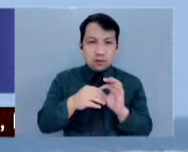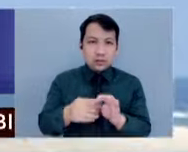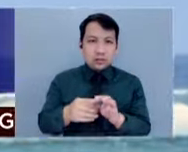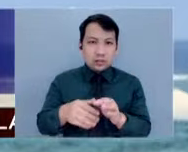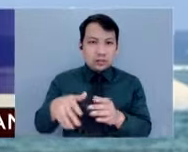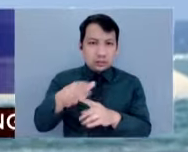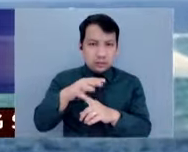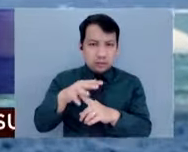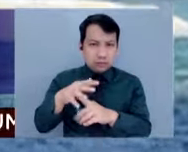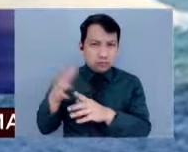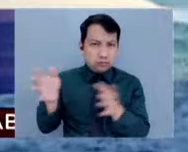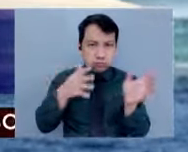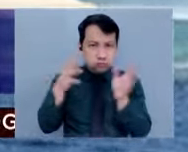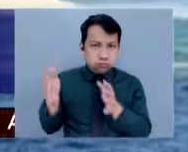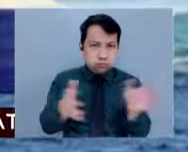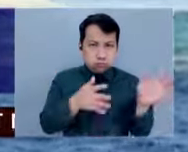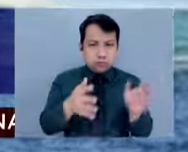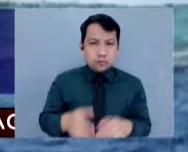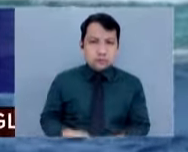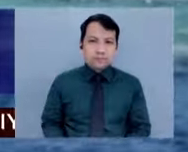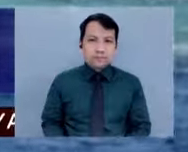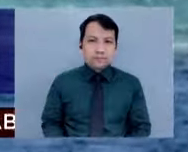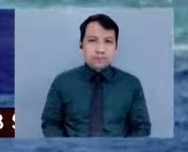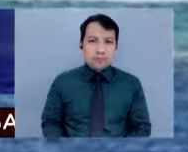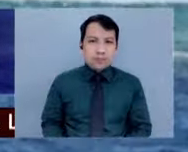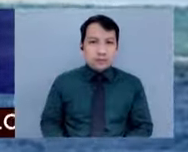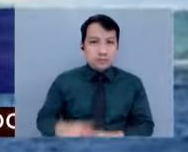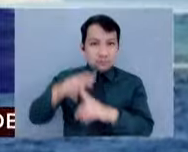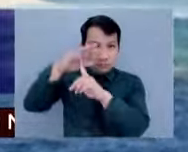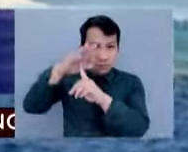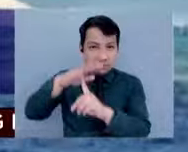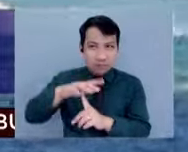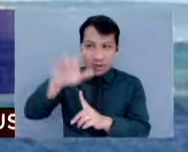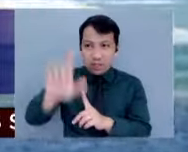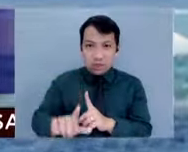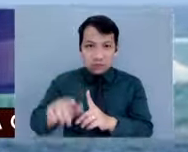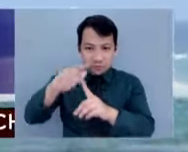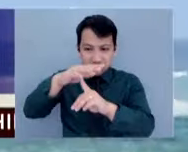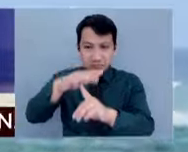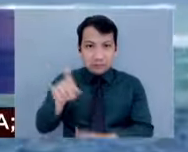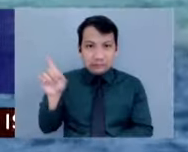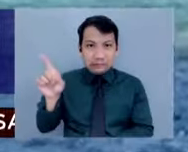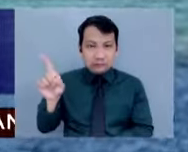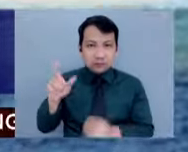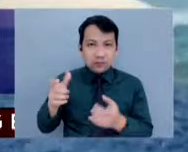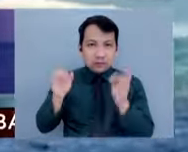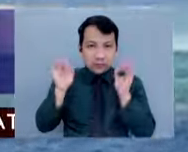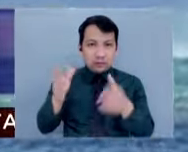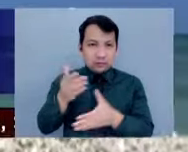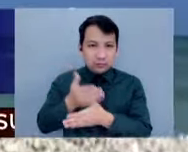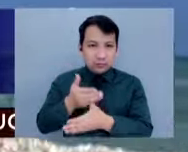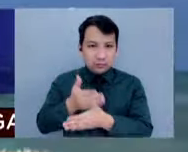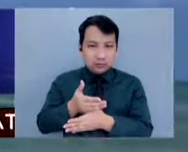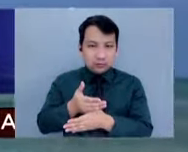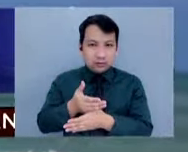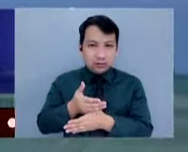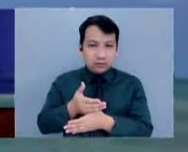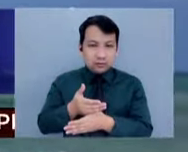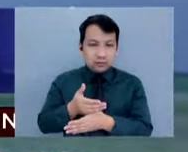hangin. Masyadong mababa ang lipad ng helicopter kaya malaking perwisyo ang idinulot nito.